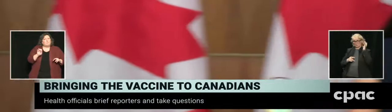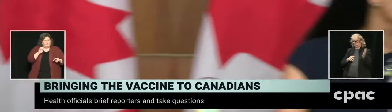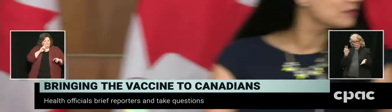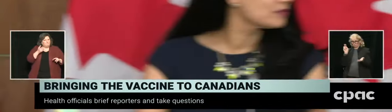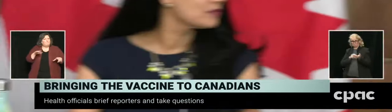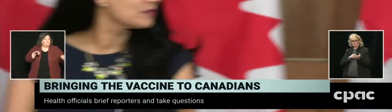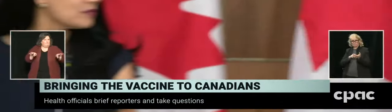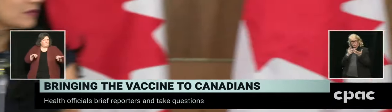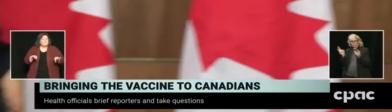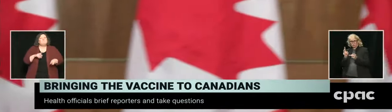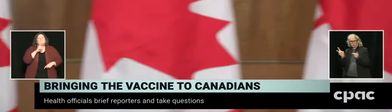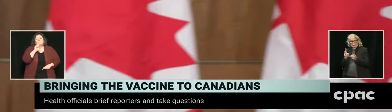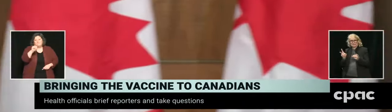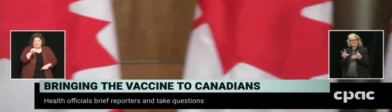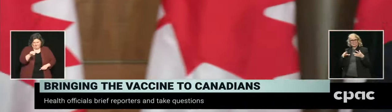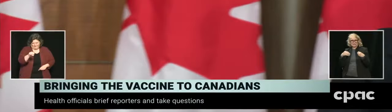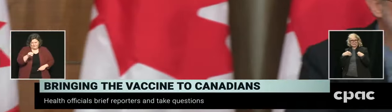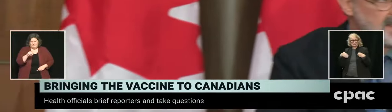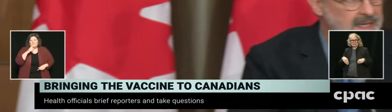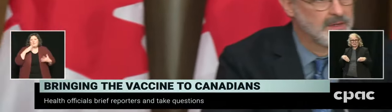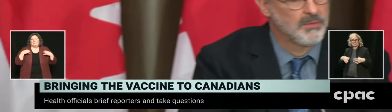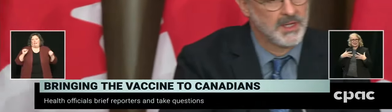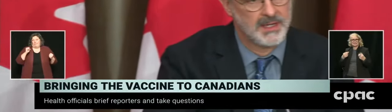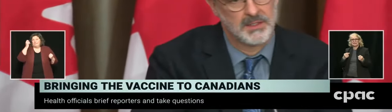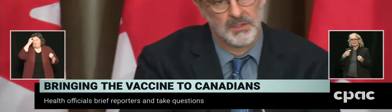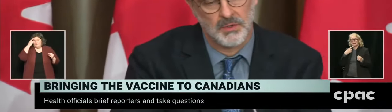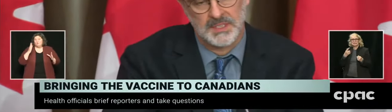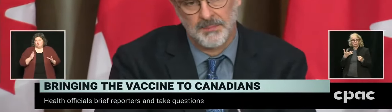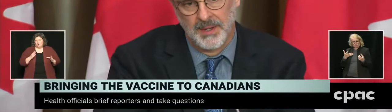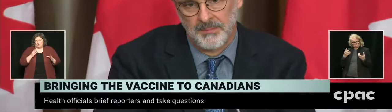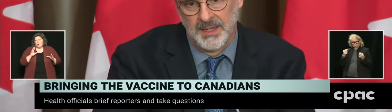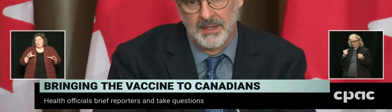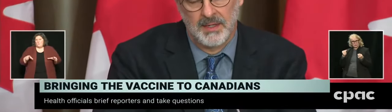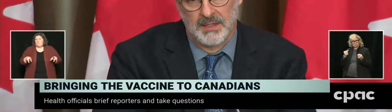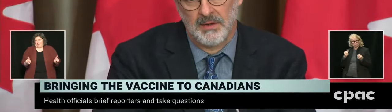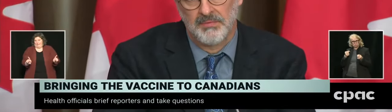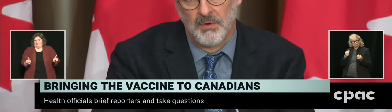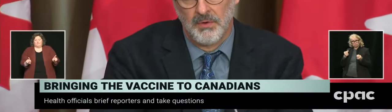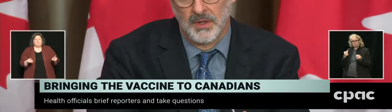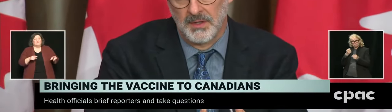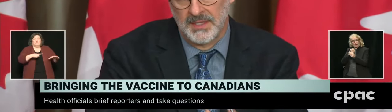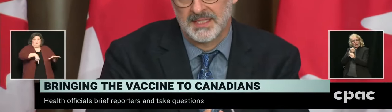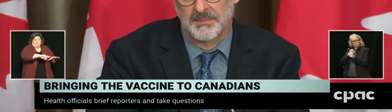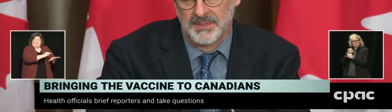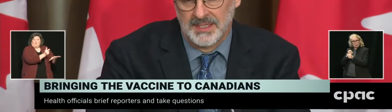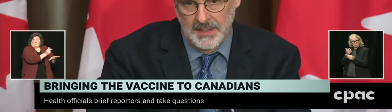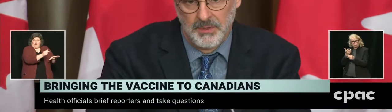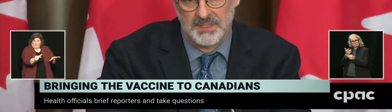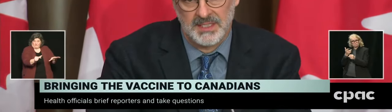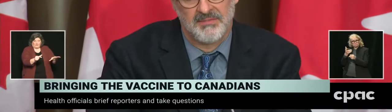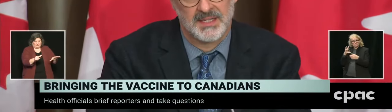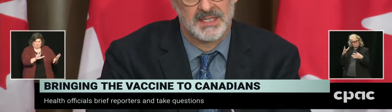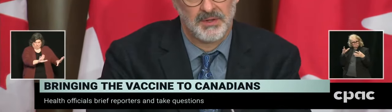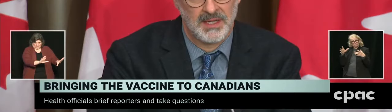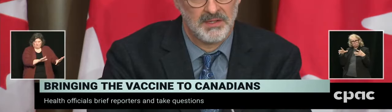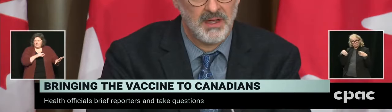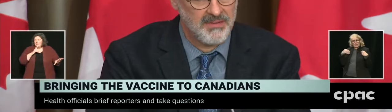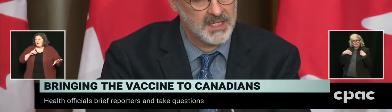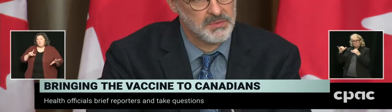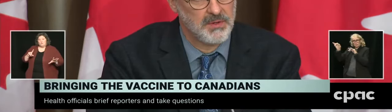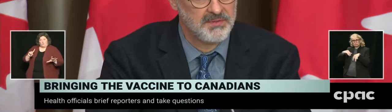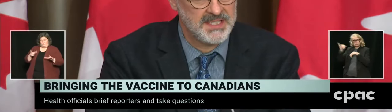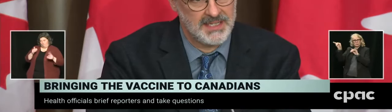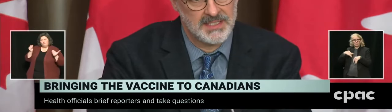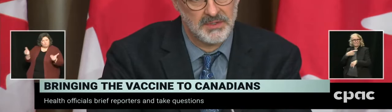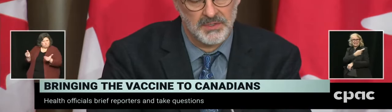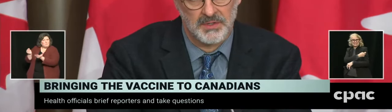ministre de la Santé permet un prépositionnement des vaccins au Canada. Donc, ça permet, dans le fond, d'accepter, d'importer des vaccins au Canada avant